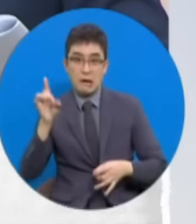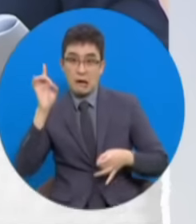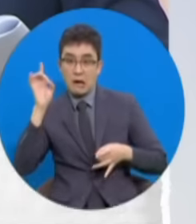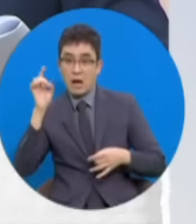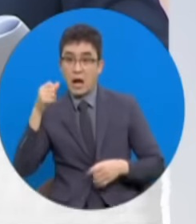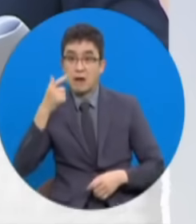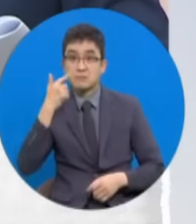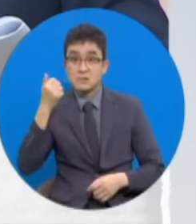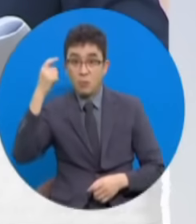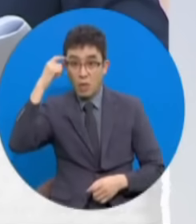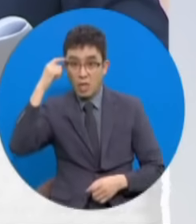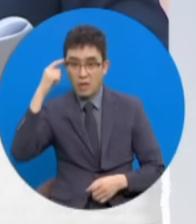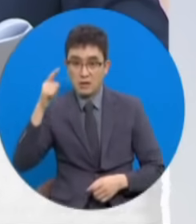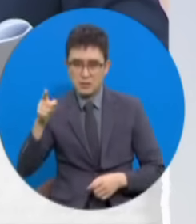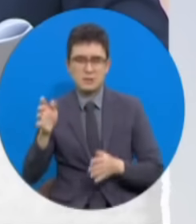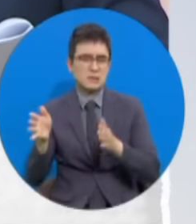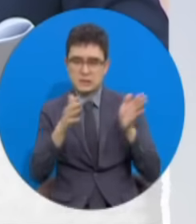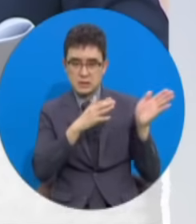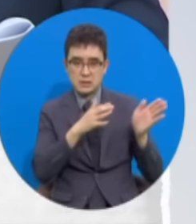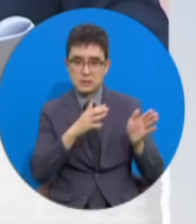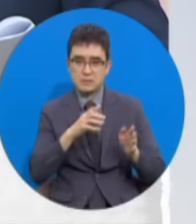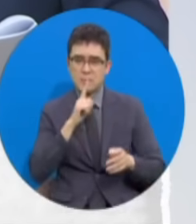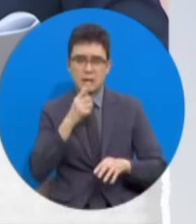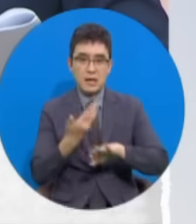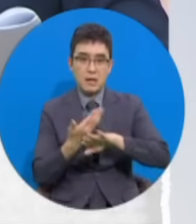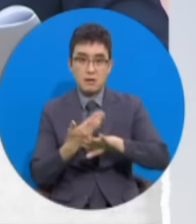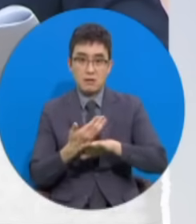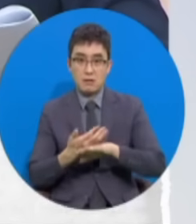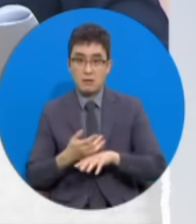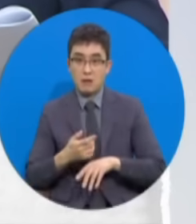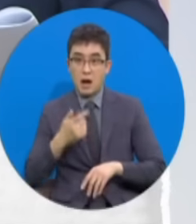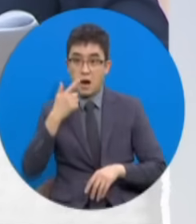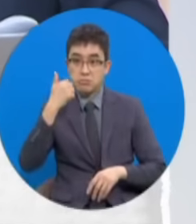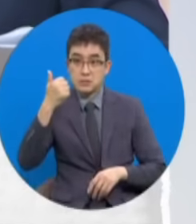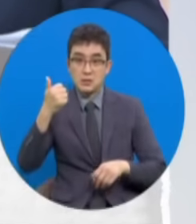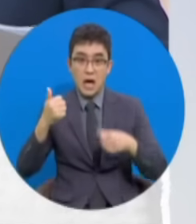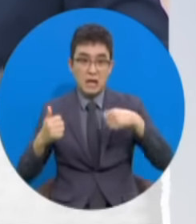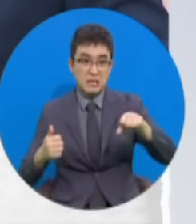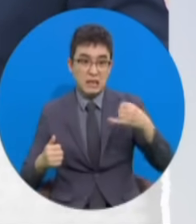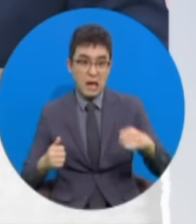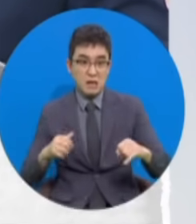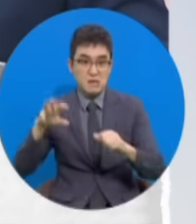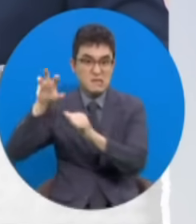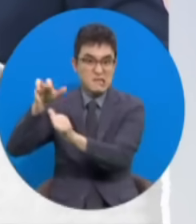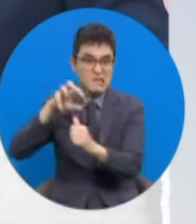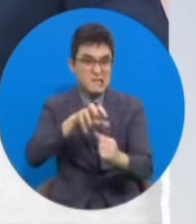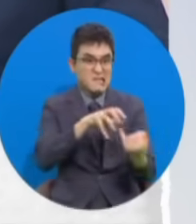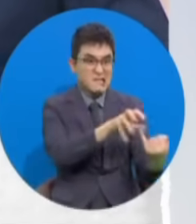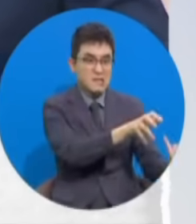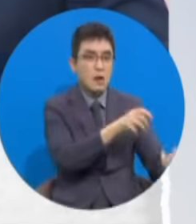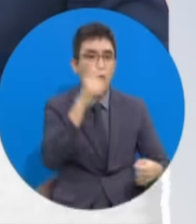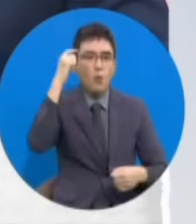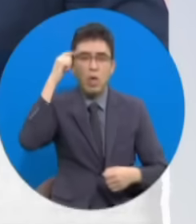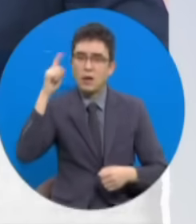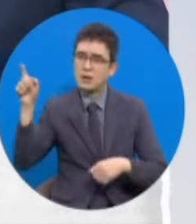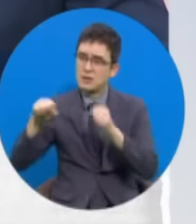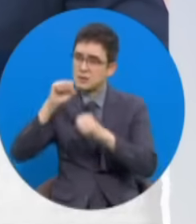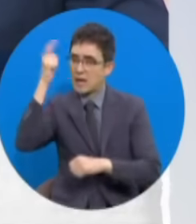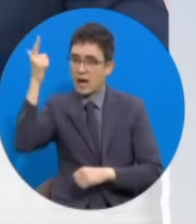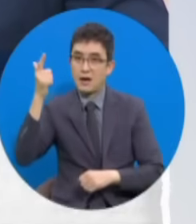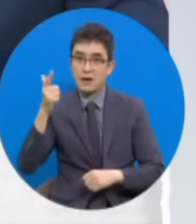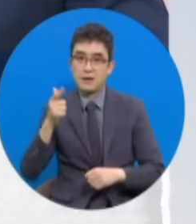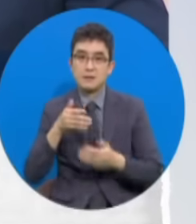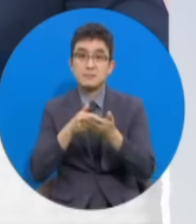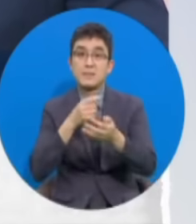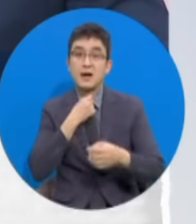아들, 딸까지 이렇게 건드려가지고 능지처참하려고 하는지 오히려 더 되묻고 싶은 심정입니다. 우리가 조국 사건이라고 해가지고 조국만